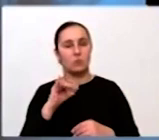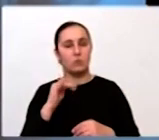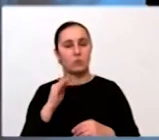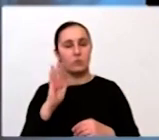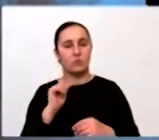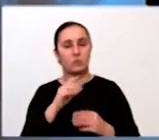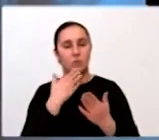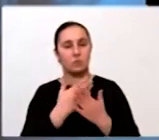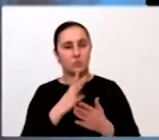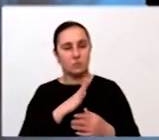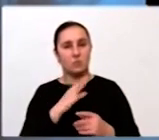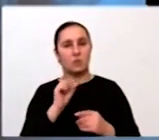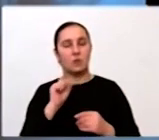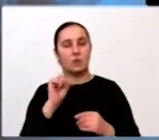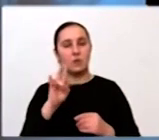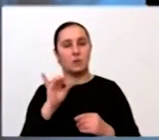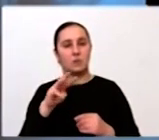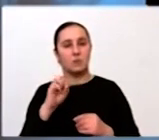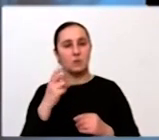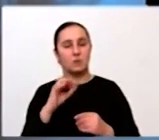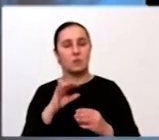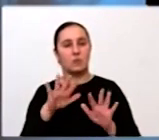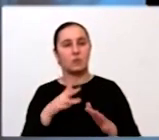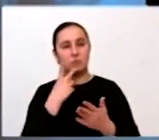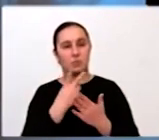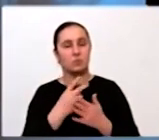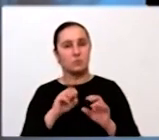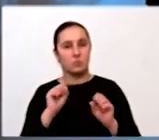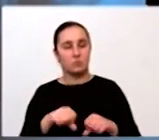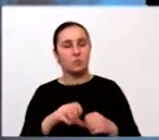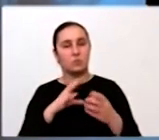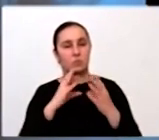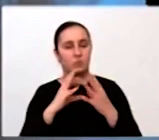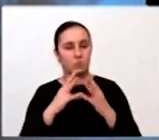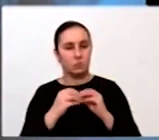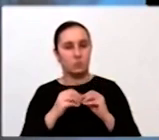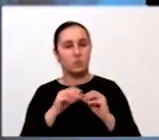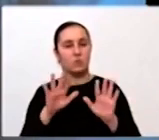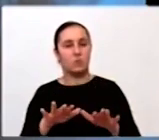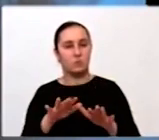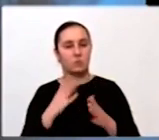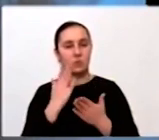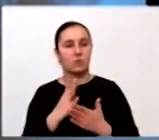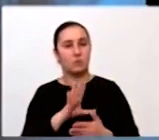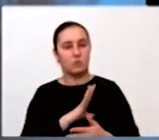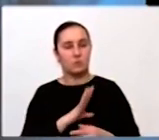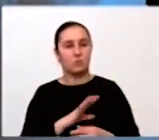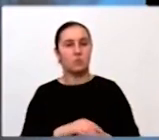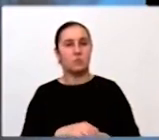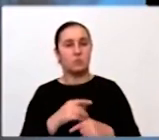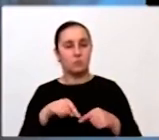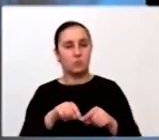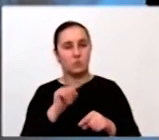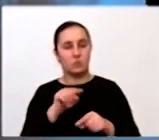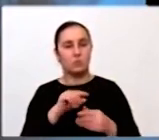murojaat qildik va animatsion holatini ko'rishingiz mumkin. Quyidagi holatga ega bo'ldi. Buni